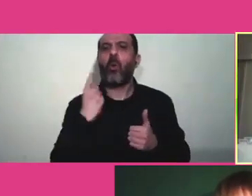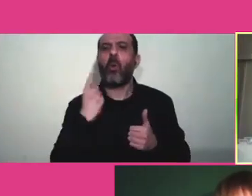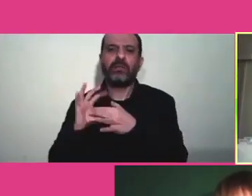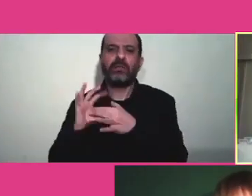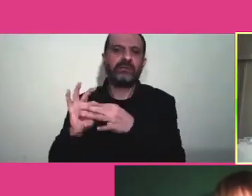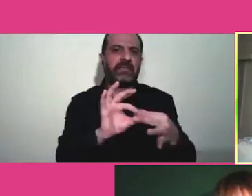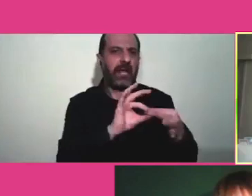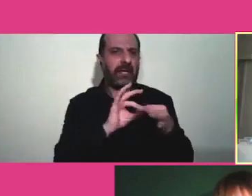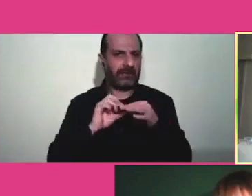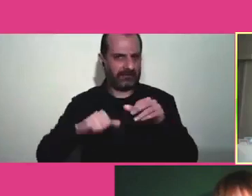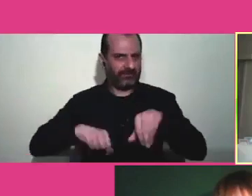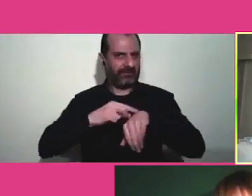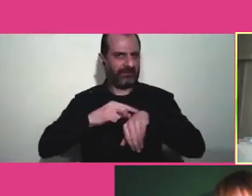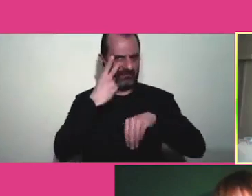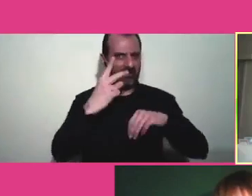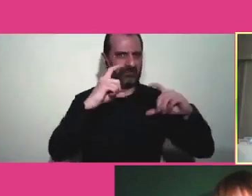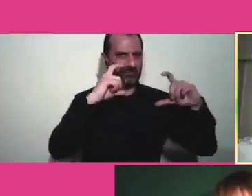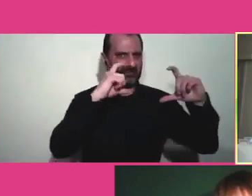μας.